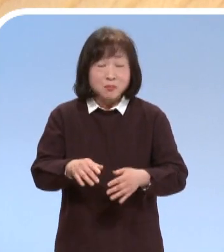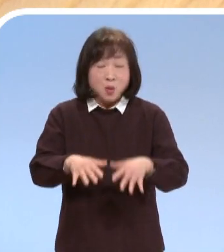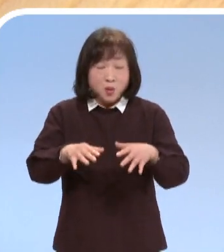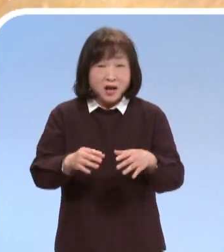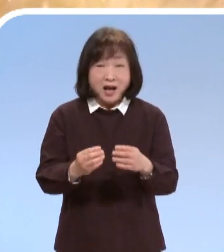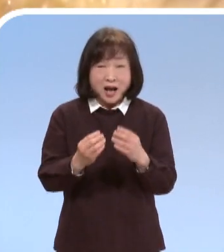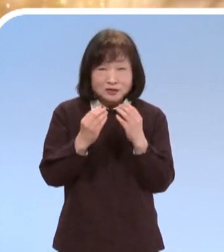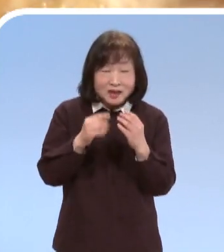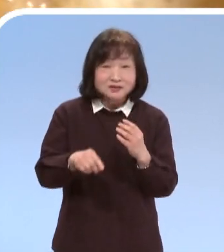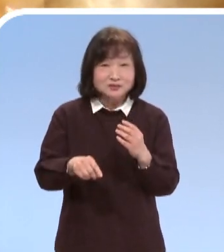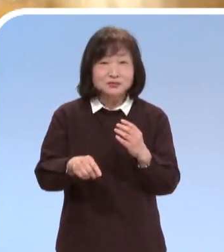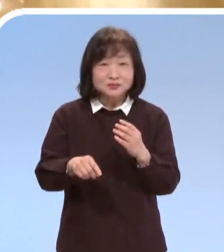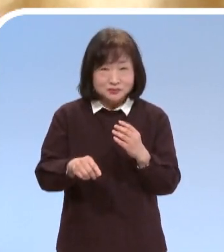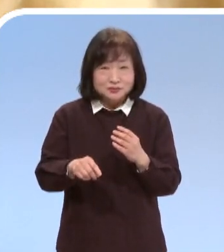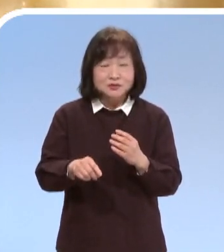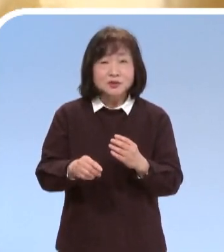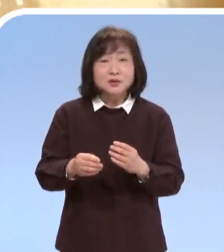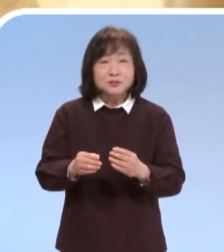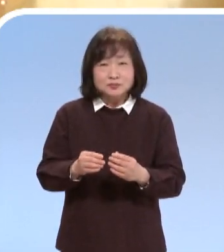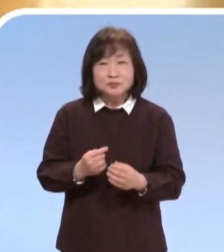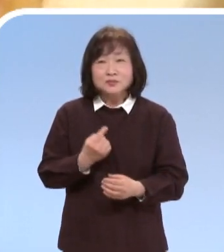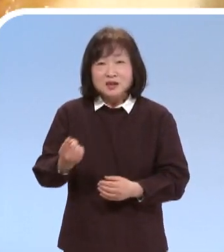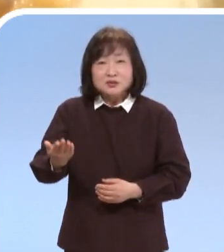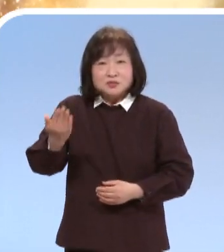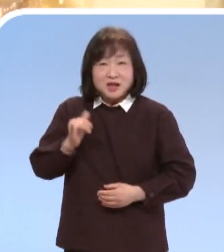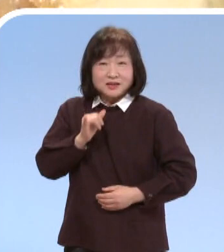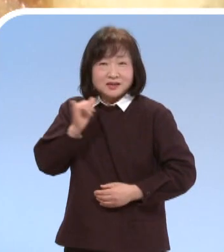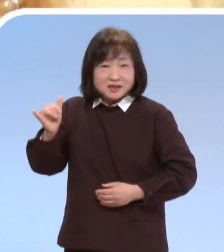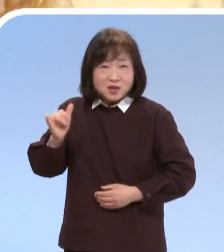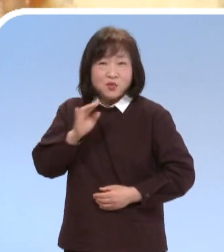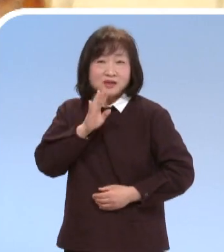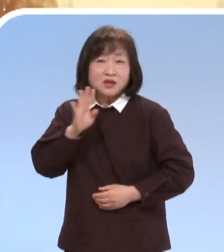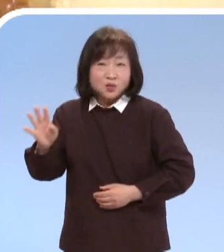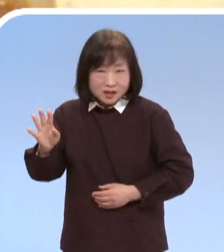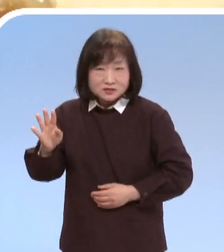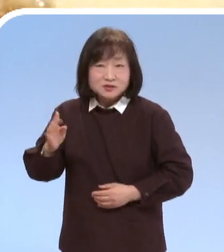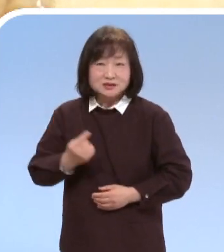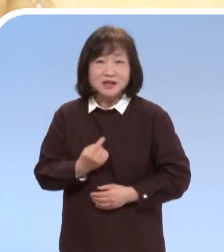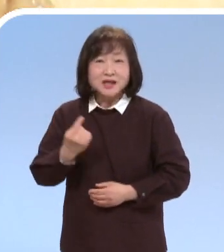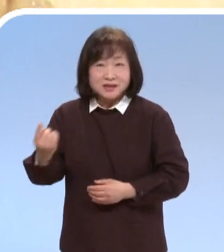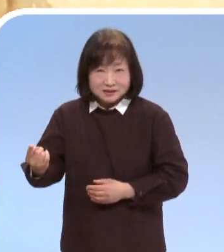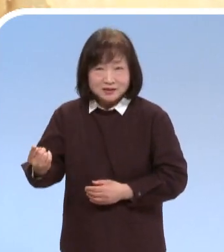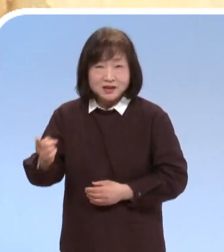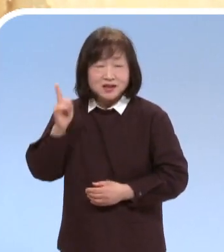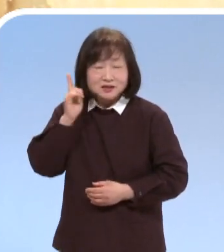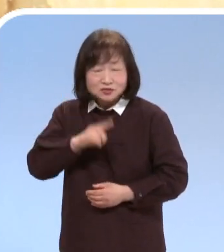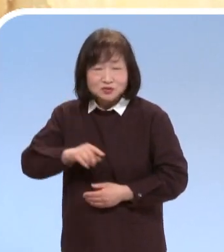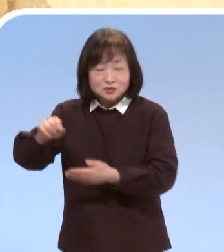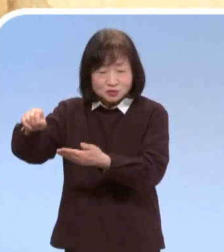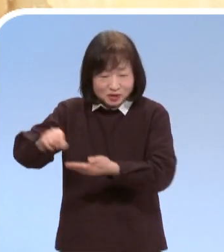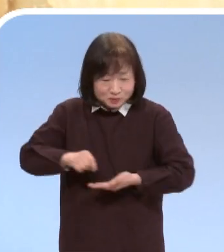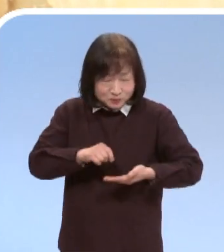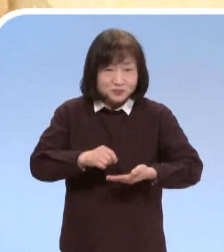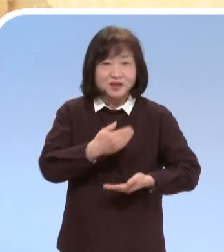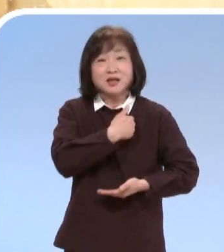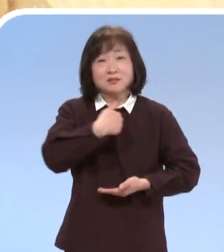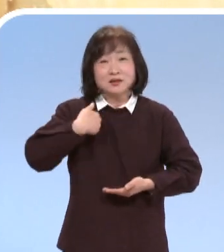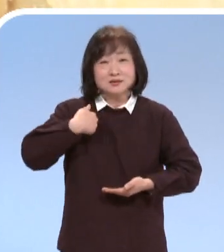るんです。電話で予約注文をしてから行くと待ち時間がなく、スムーズに受け取れますよ。